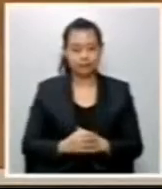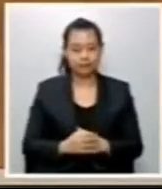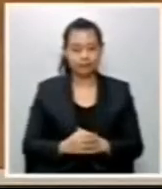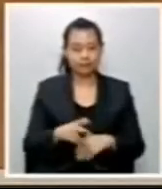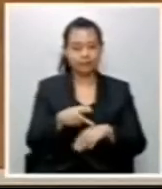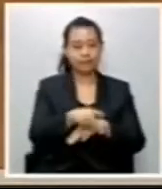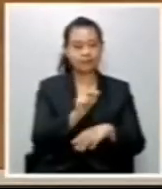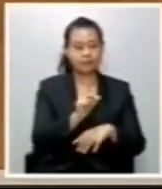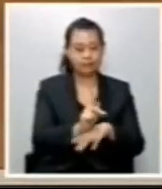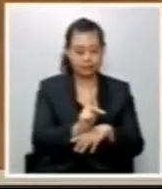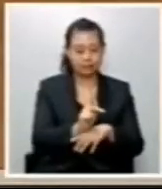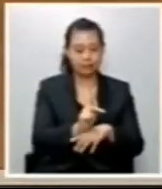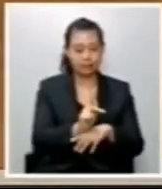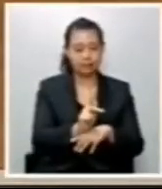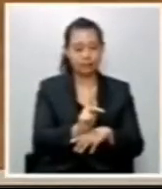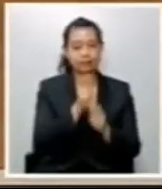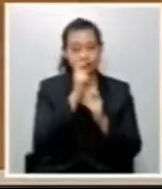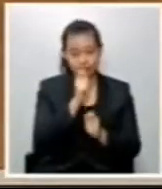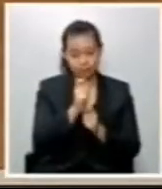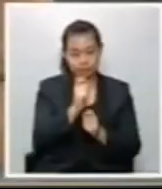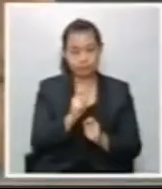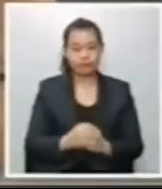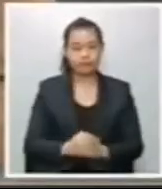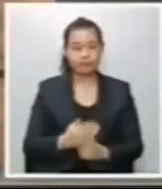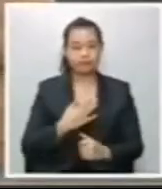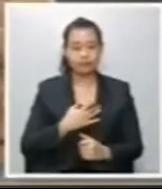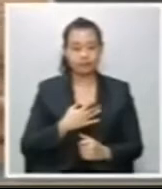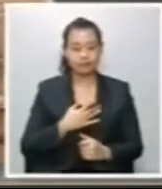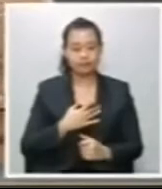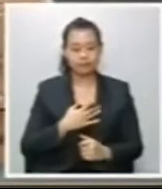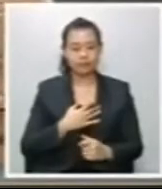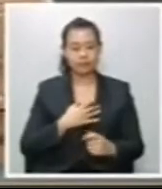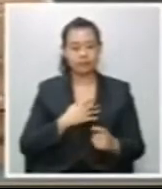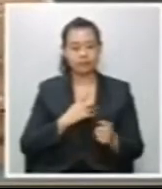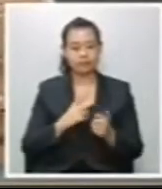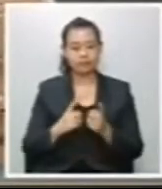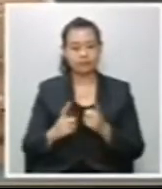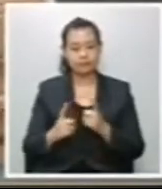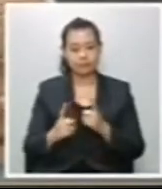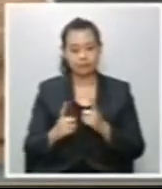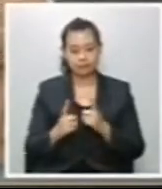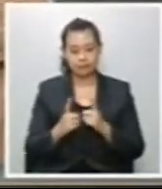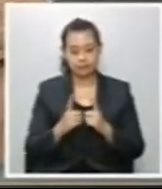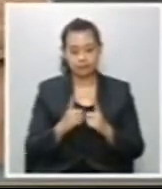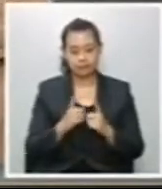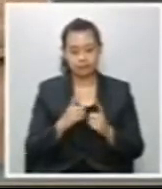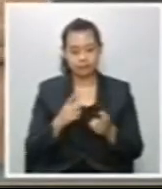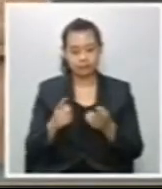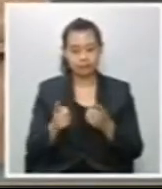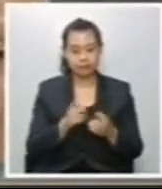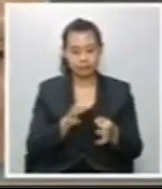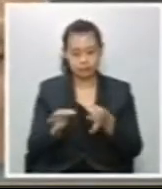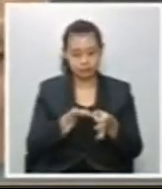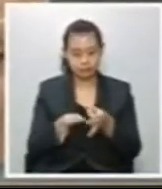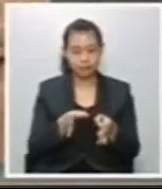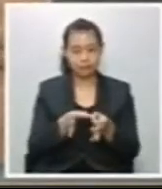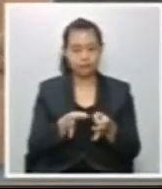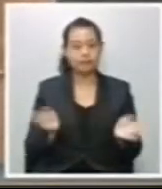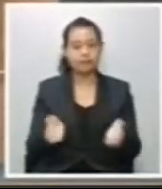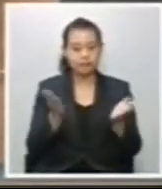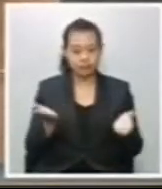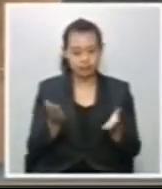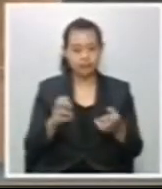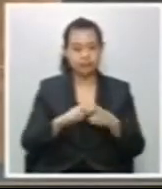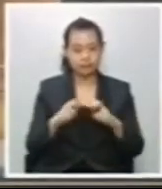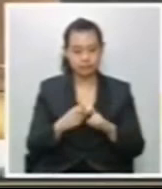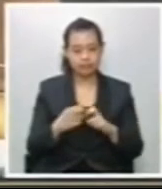กราบเรียนท่านประธานสภาที่เคารพดิฉันขออภิปรายสนับสนุนการตั้งคณะกรรมาธิการศึกษาเรื่องปัญหา